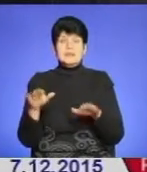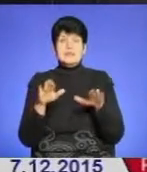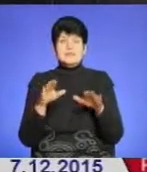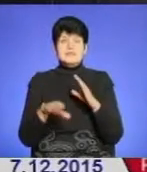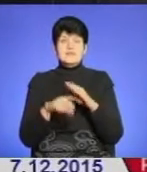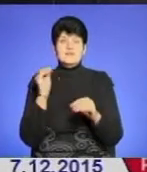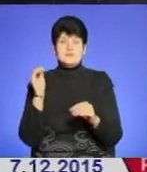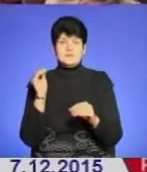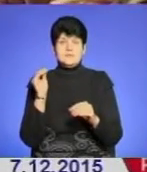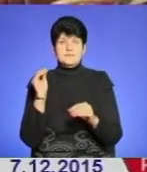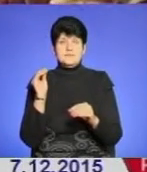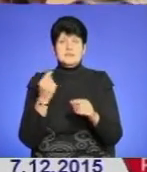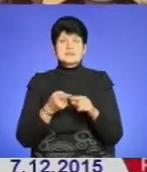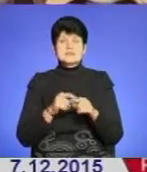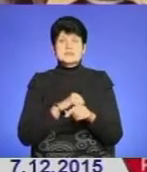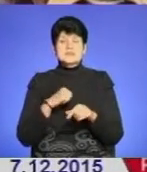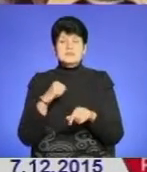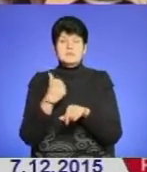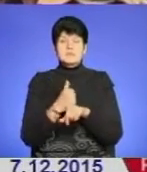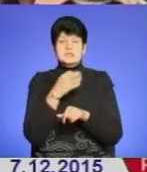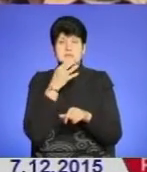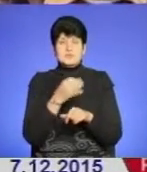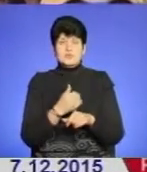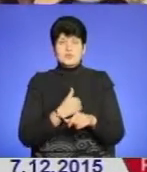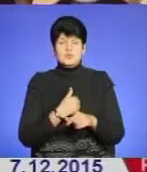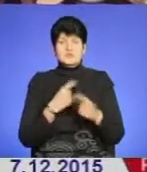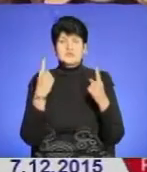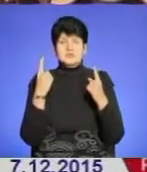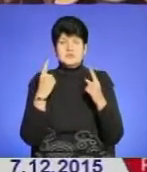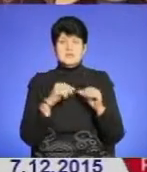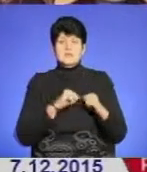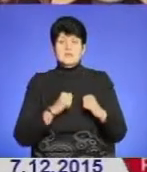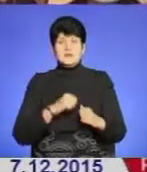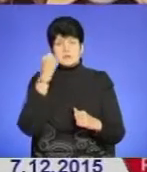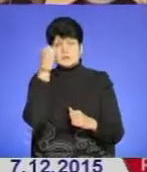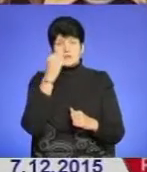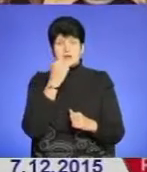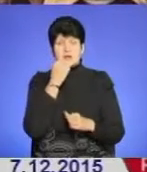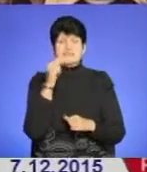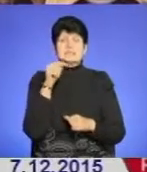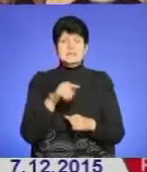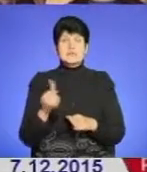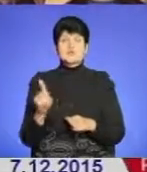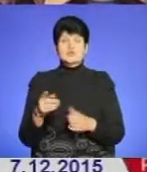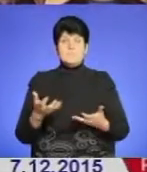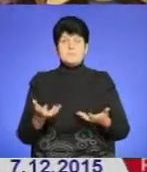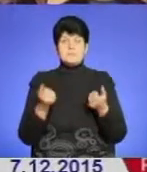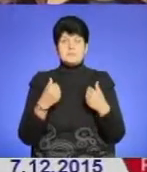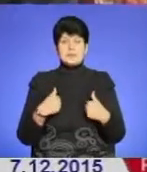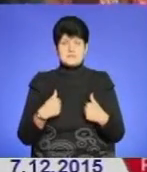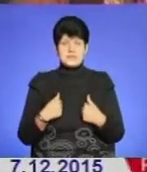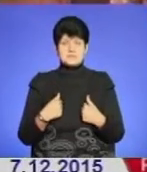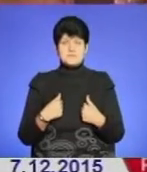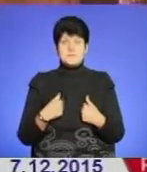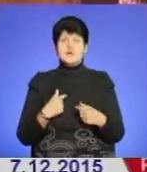місцевих виборах. Саме головне, хочу вам сказати великі слова найщиріші вдячності за те, що підтримували мене.